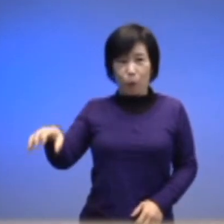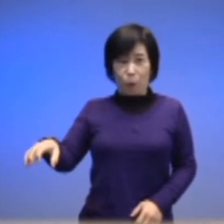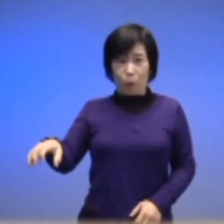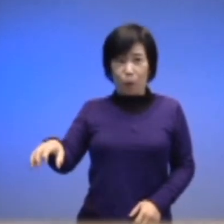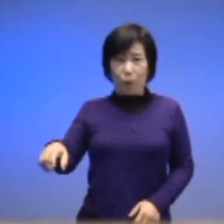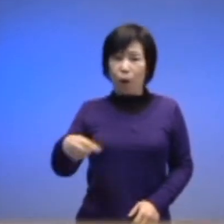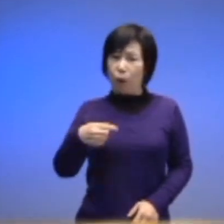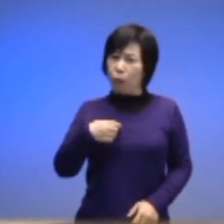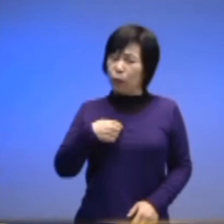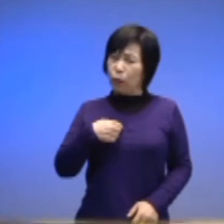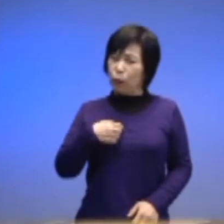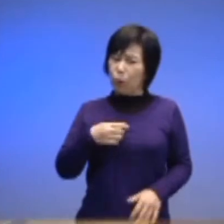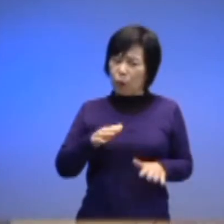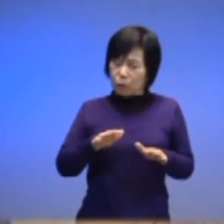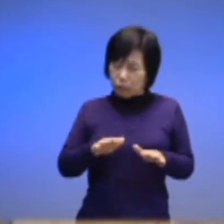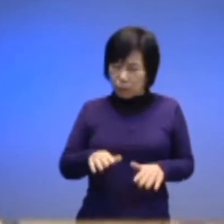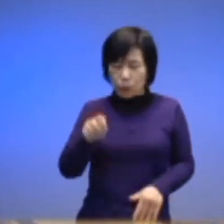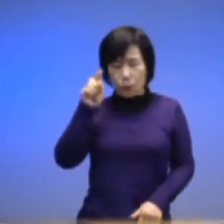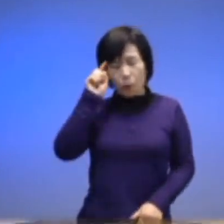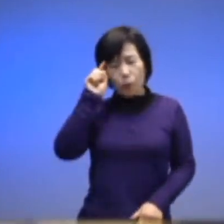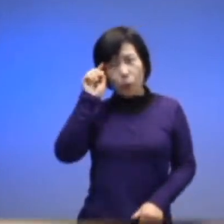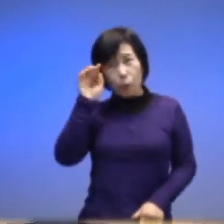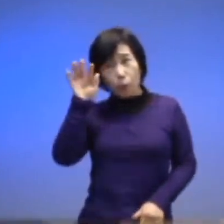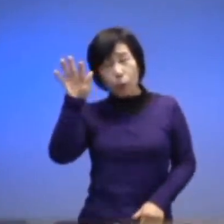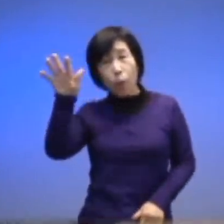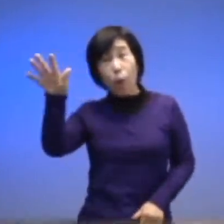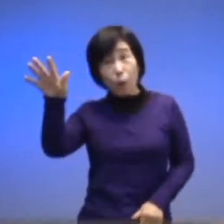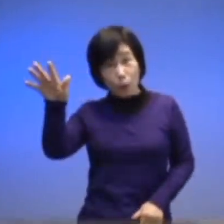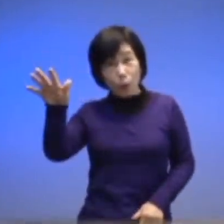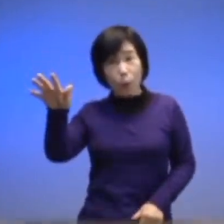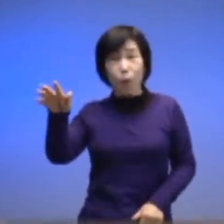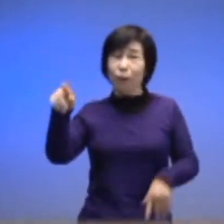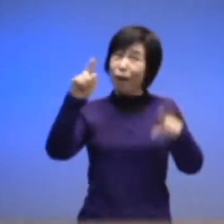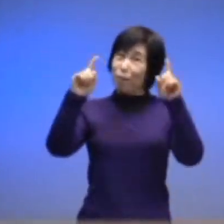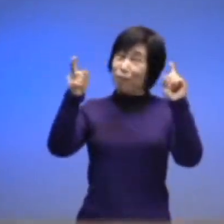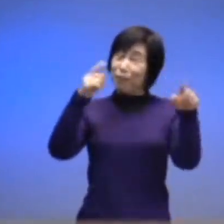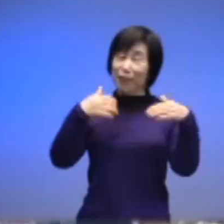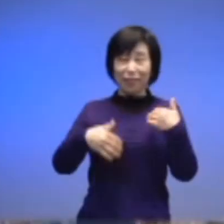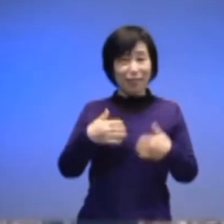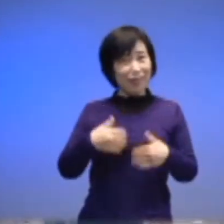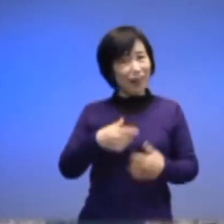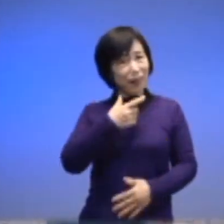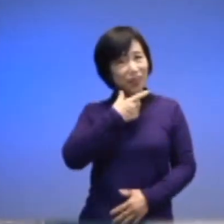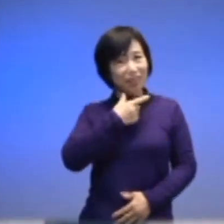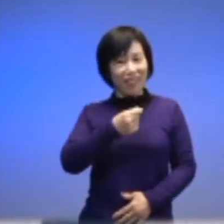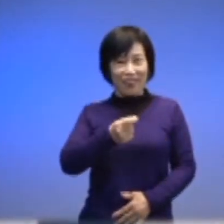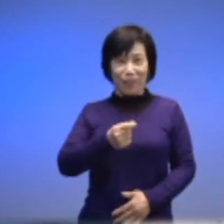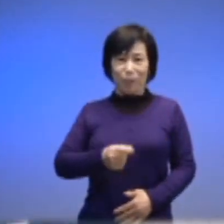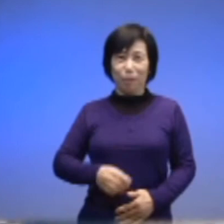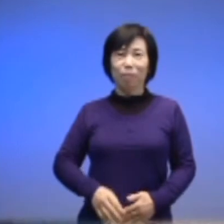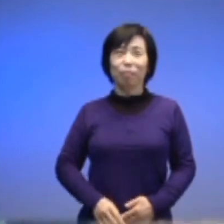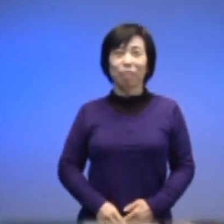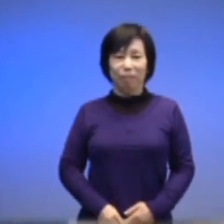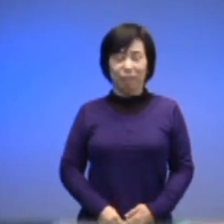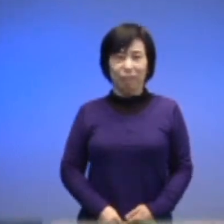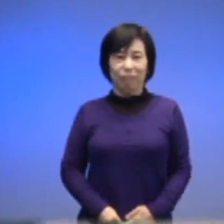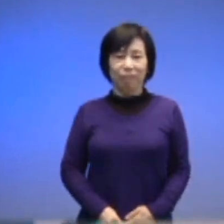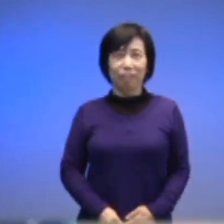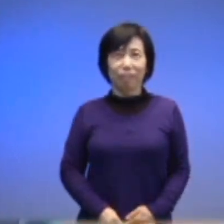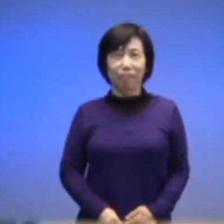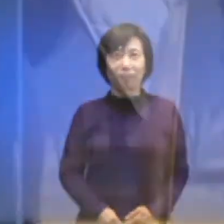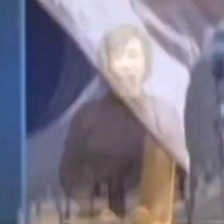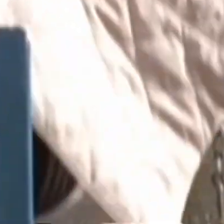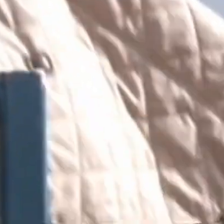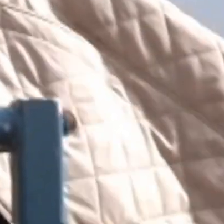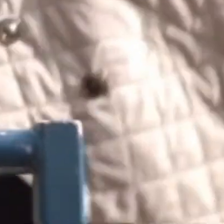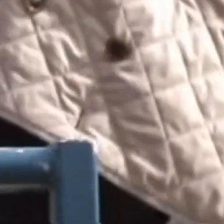にはちょっと勇気がいるけど、たまには子供みたいに遊ぶのもええよね。ジャングルジムな